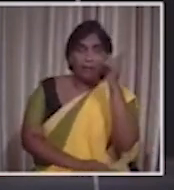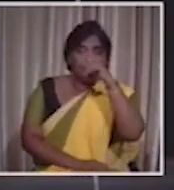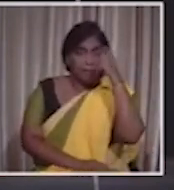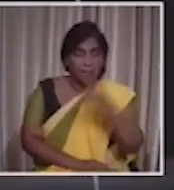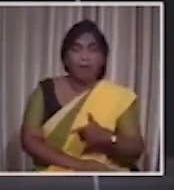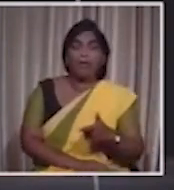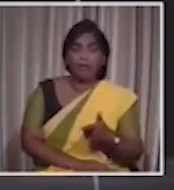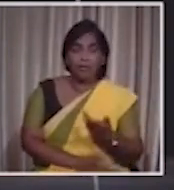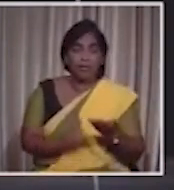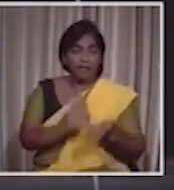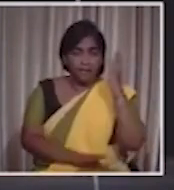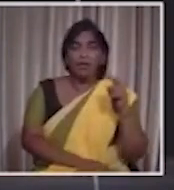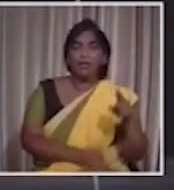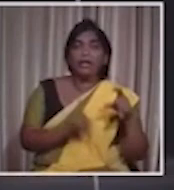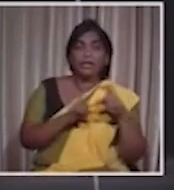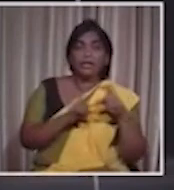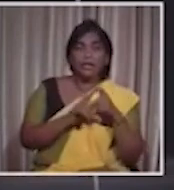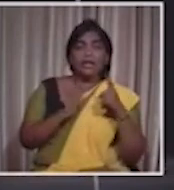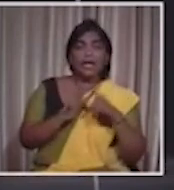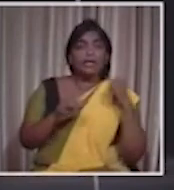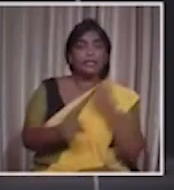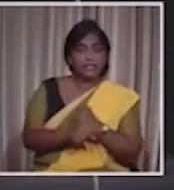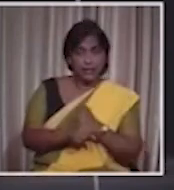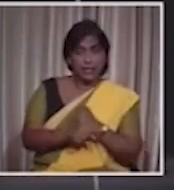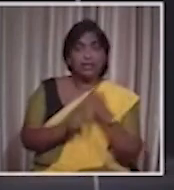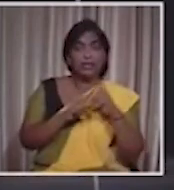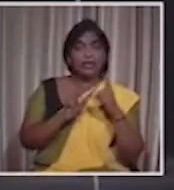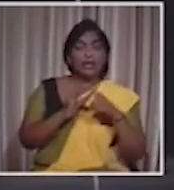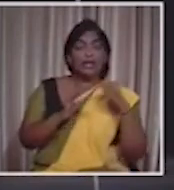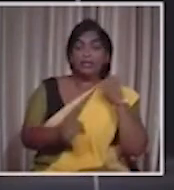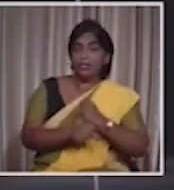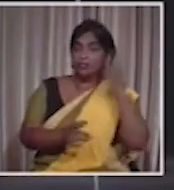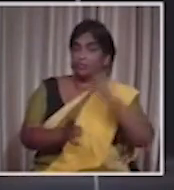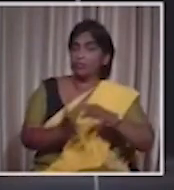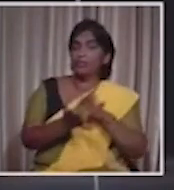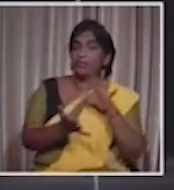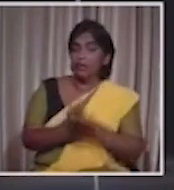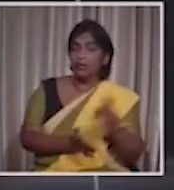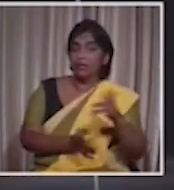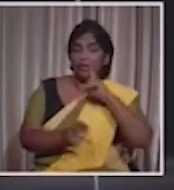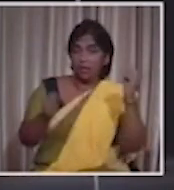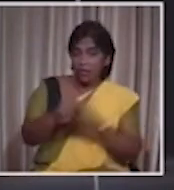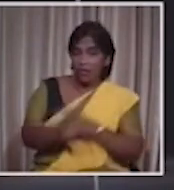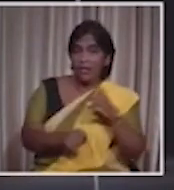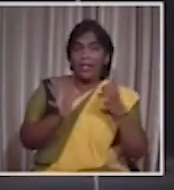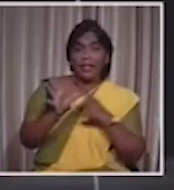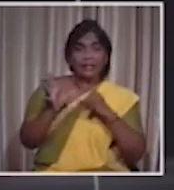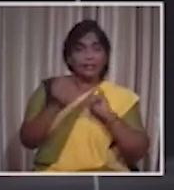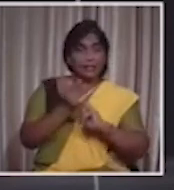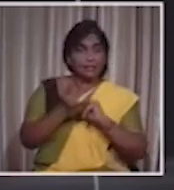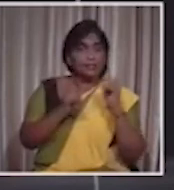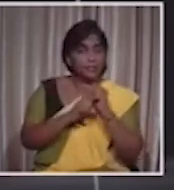වර්ධන කිහිපයක් සහිතව DIG නිර්දේශලා දිනවා. DIG නිර්දේශයක් දීලා තිනවා. මේ මිනි මරපු SSP